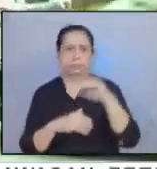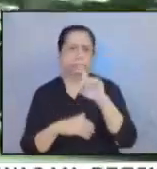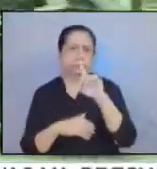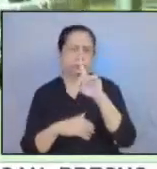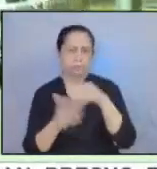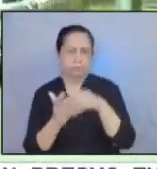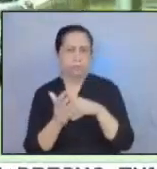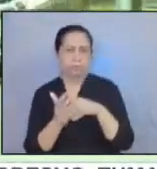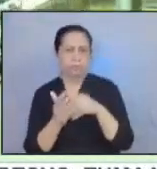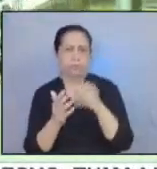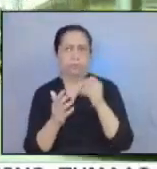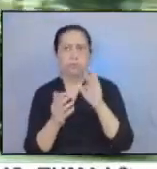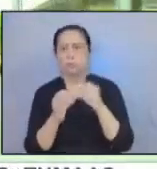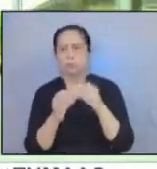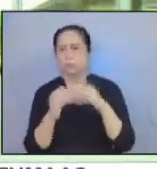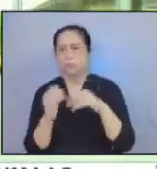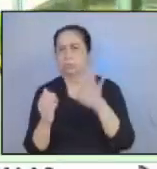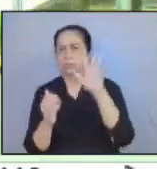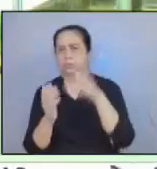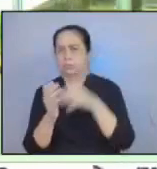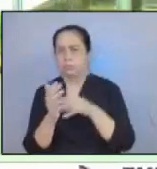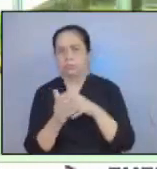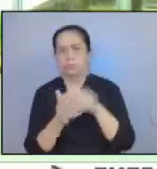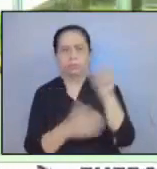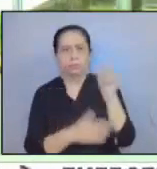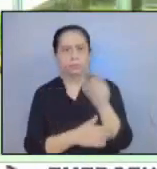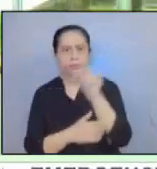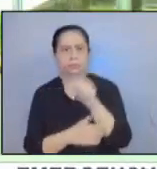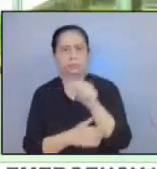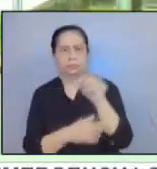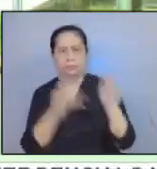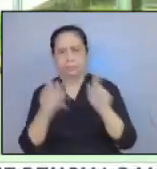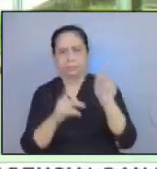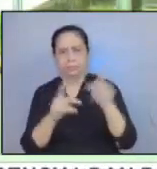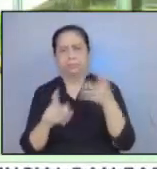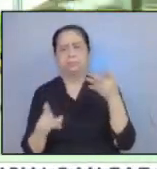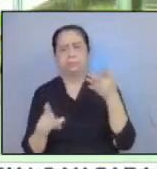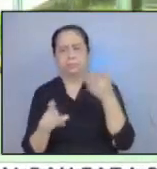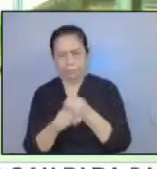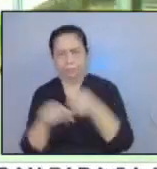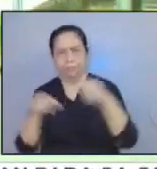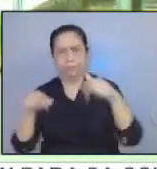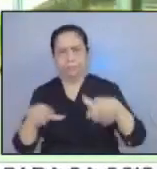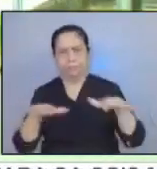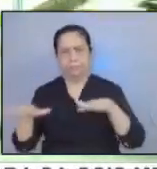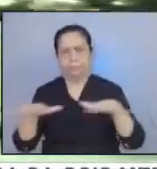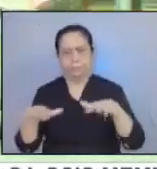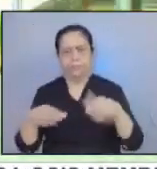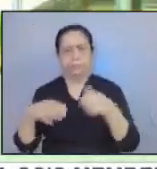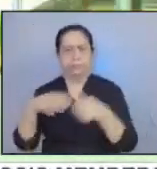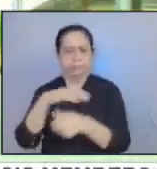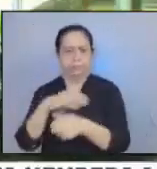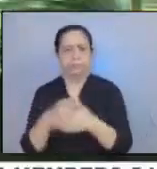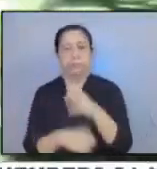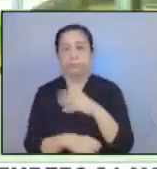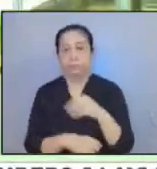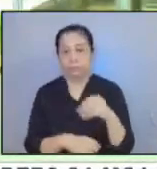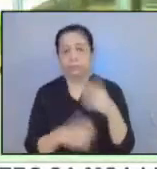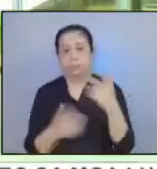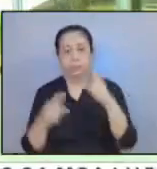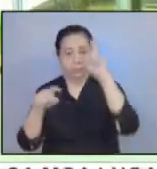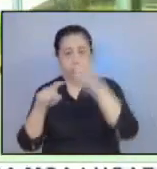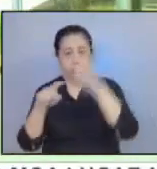o mahigit 5,000 na individual ang naapektuhan nga nitong lindol sa Abra. At nanunuluyan sila